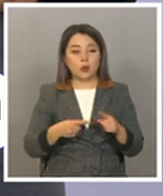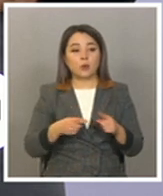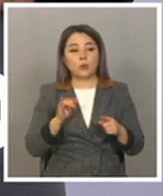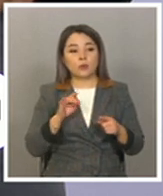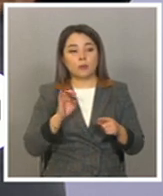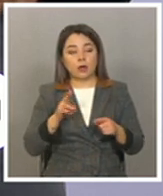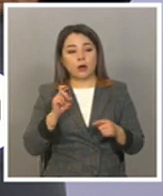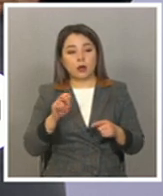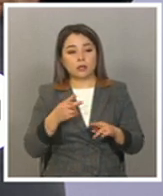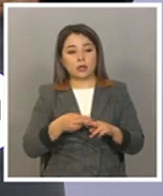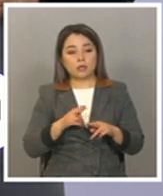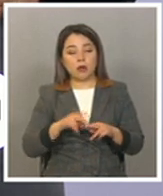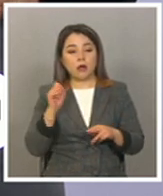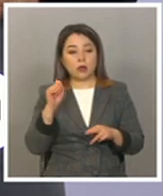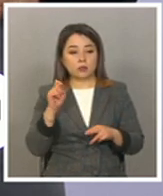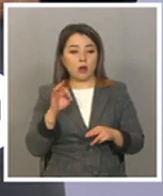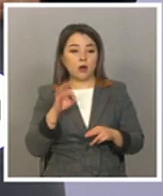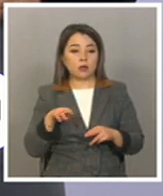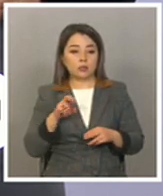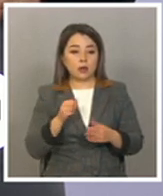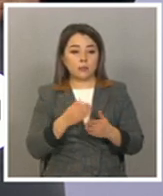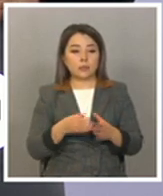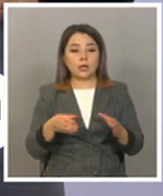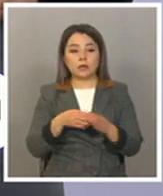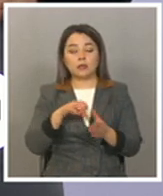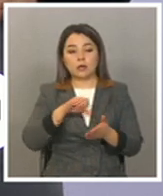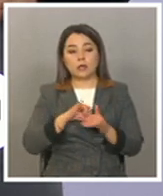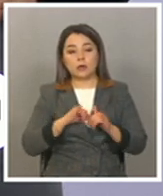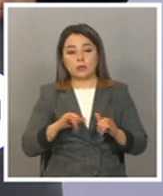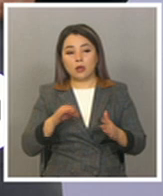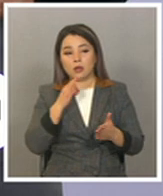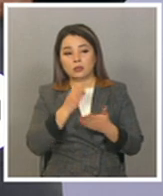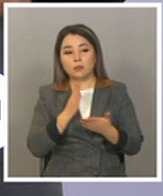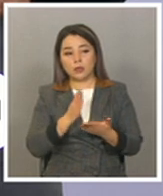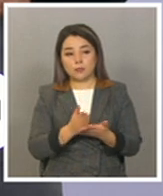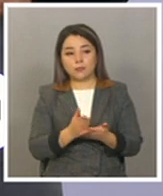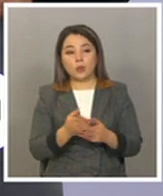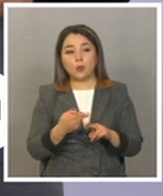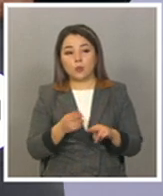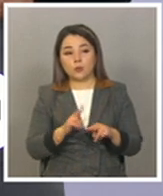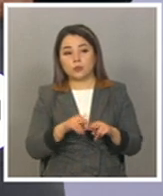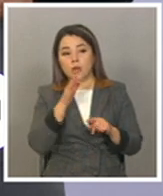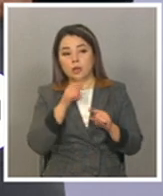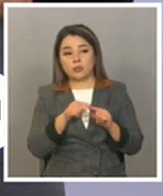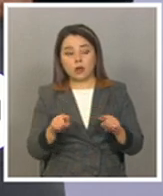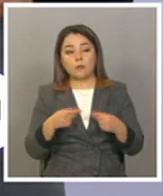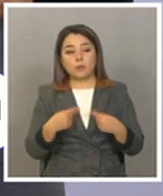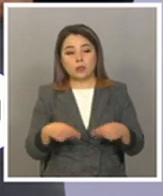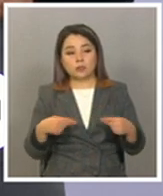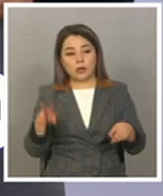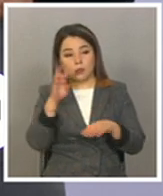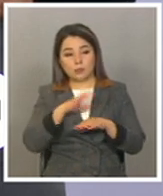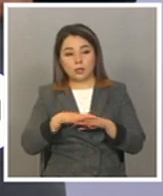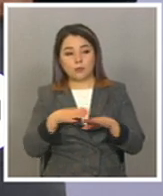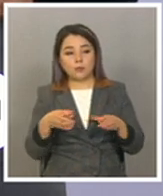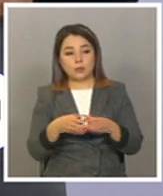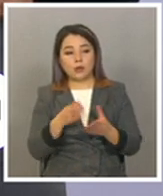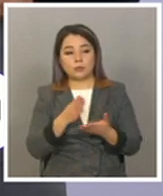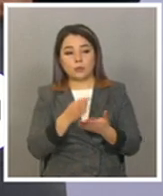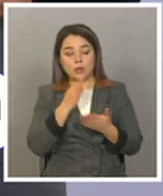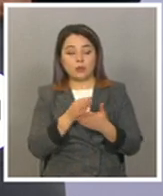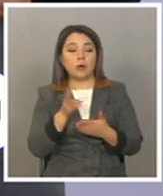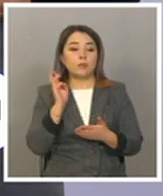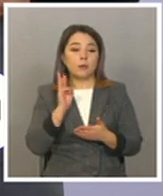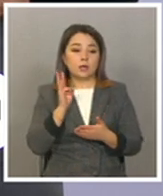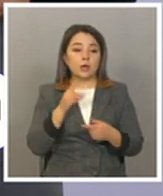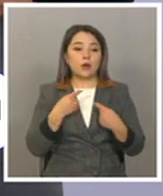тұсында Алтын Орда экономикалық тұрғыдан гүлденді деп айтуға болады. Осы кезеңде басқа мемлекеттерден келген елшілер,